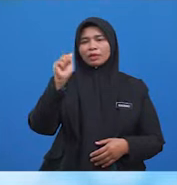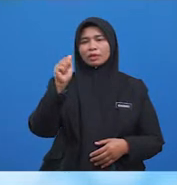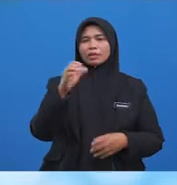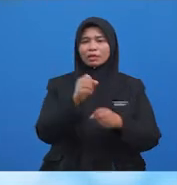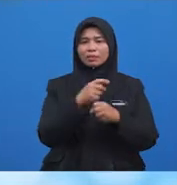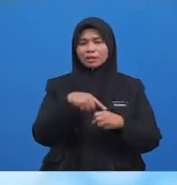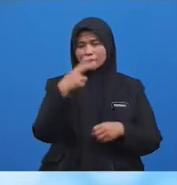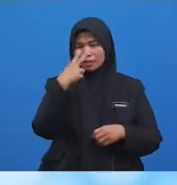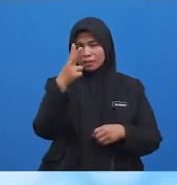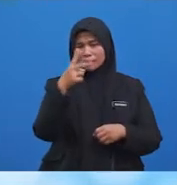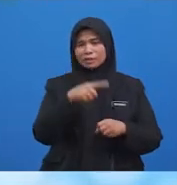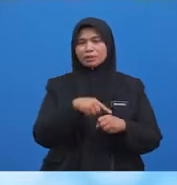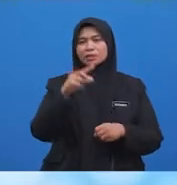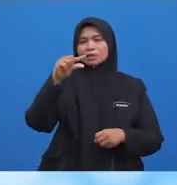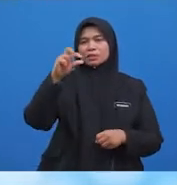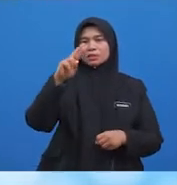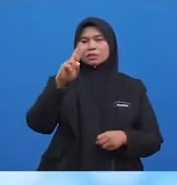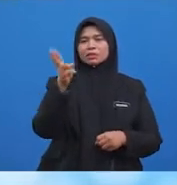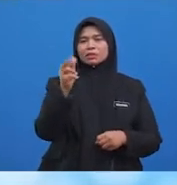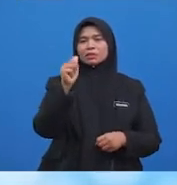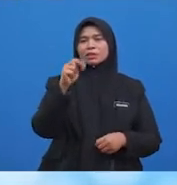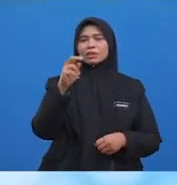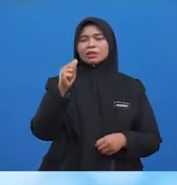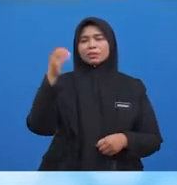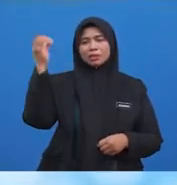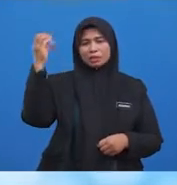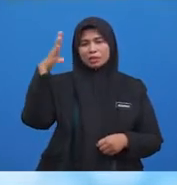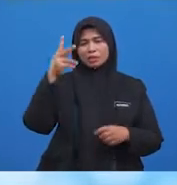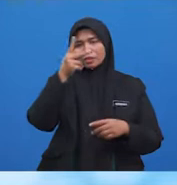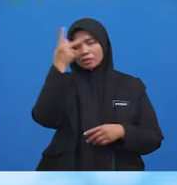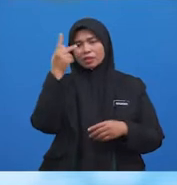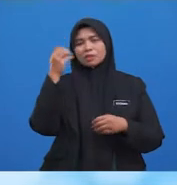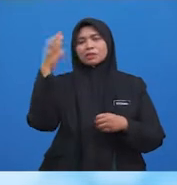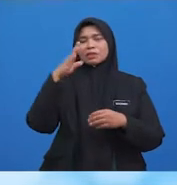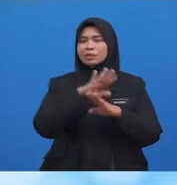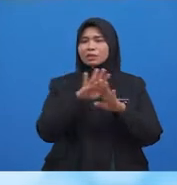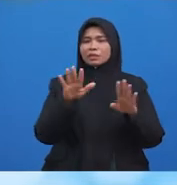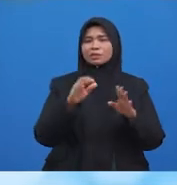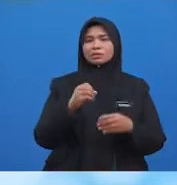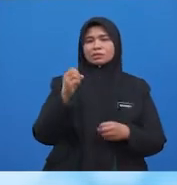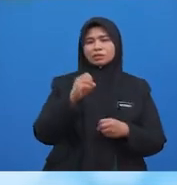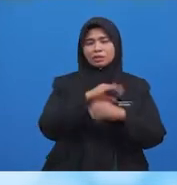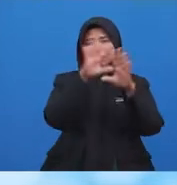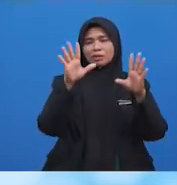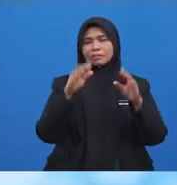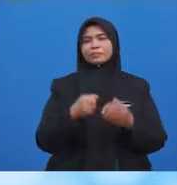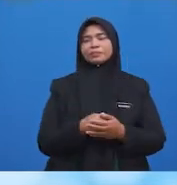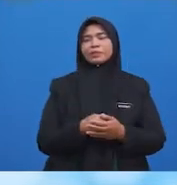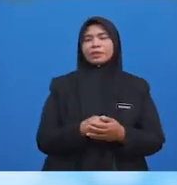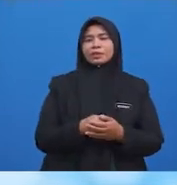gerhana warnanya tidak secerah fotosfer kromosfer